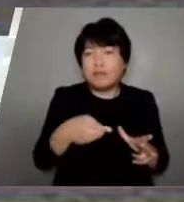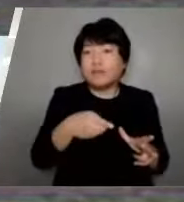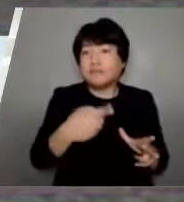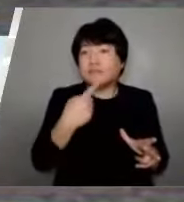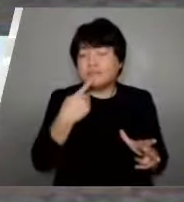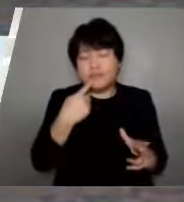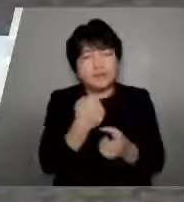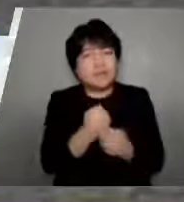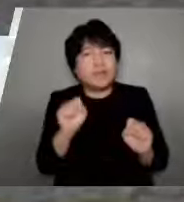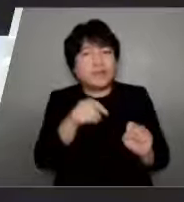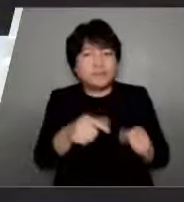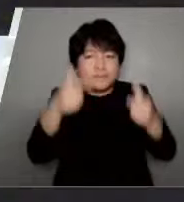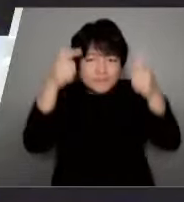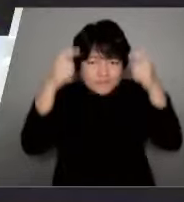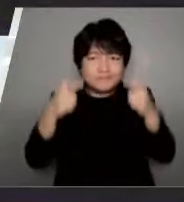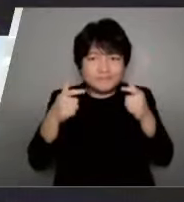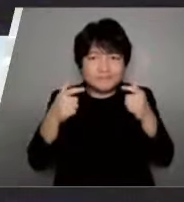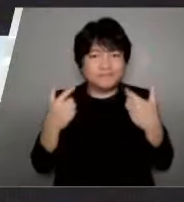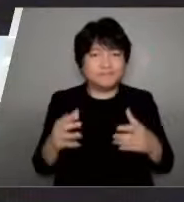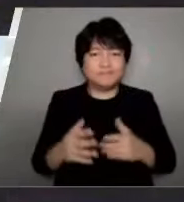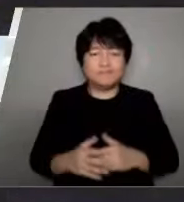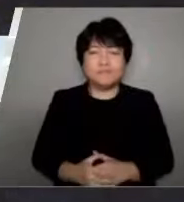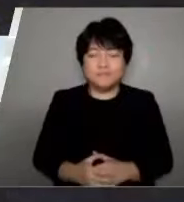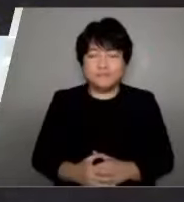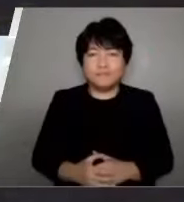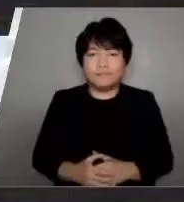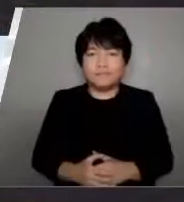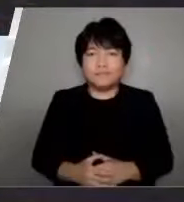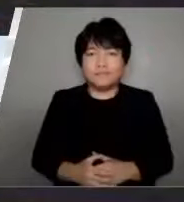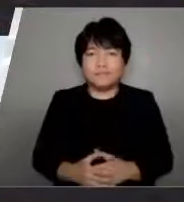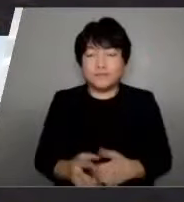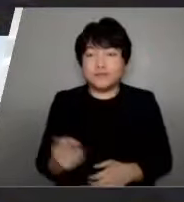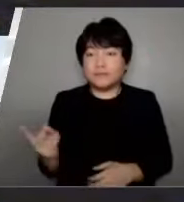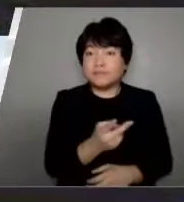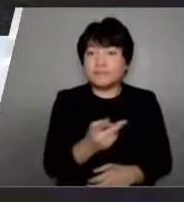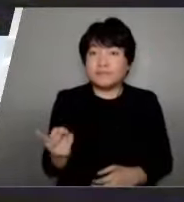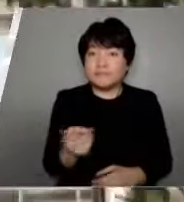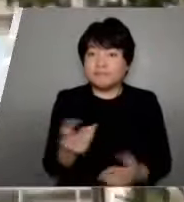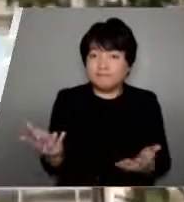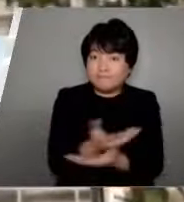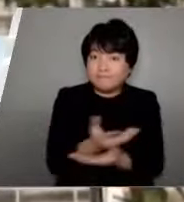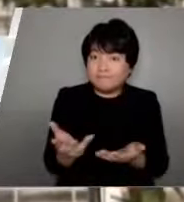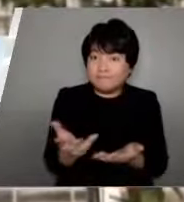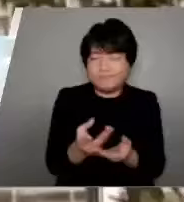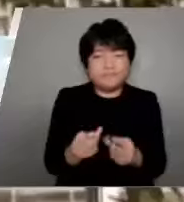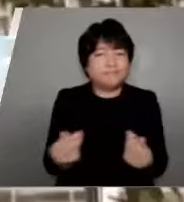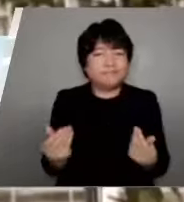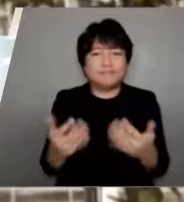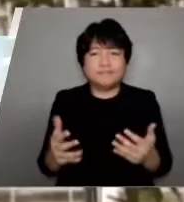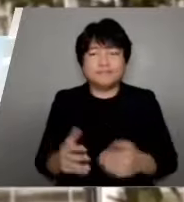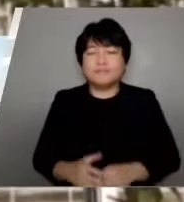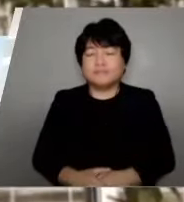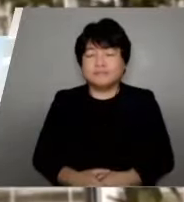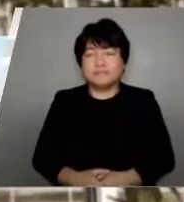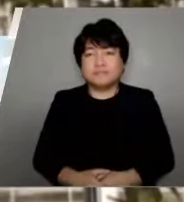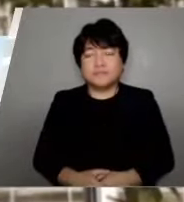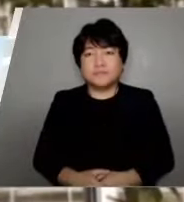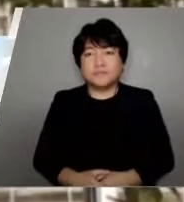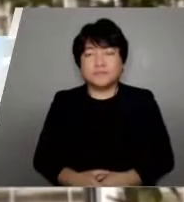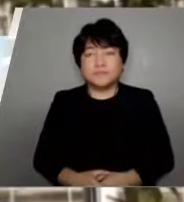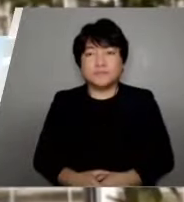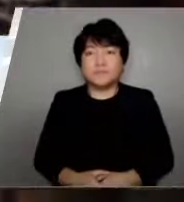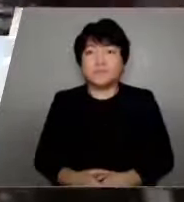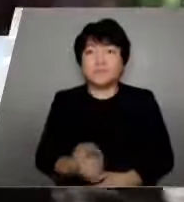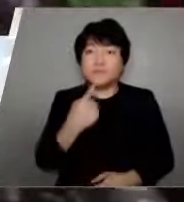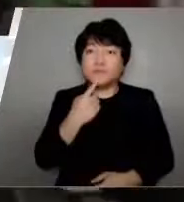nagtamo ng sugat. Kasundo naman ang magkabilang panig na sangkot sa salpukan. Paalala ng Public Order and Safety Office ng